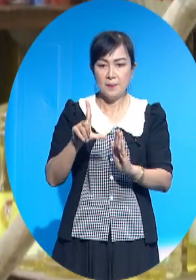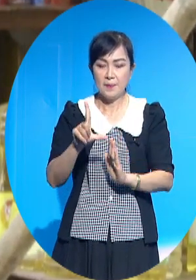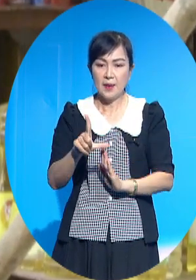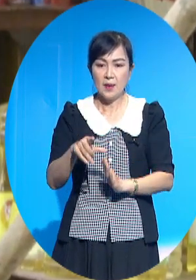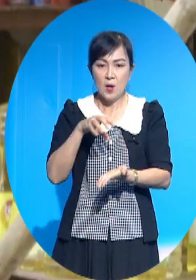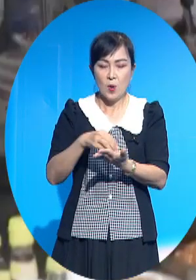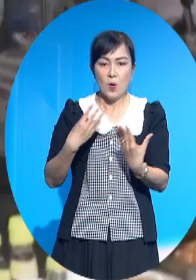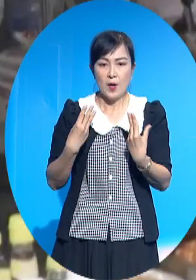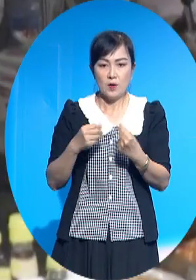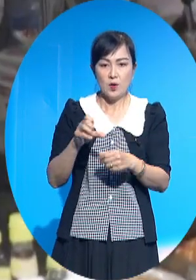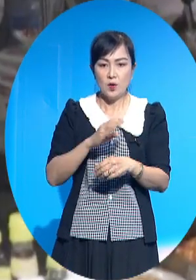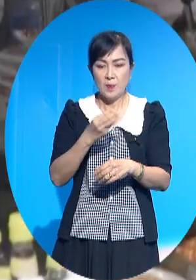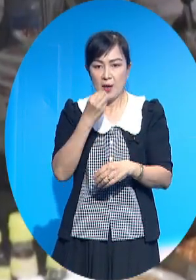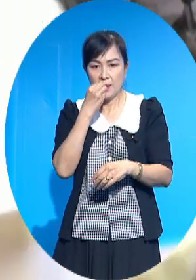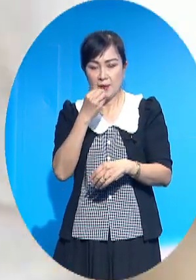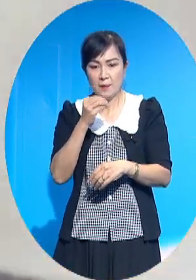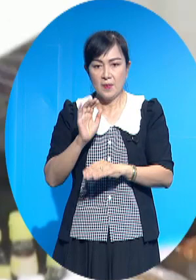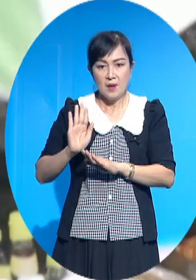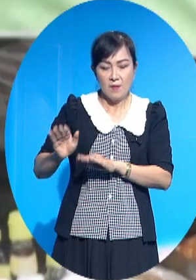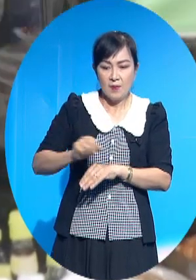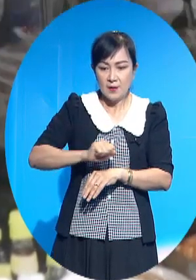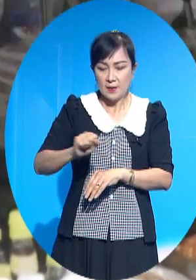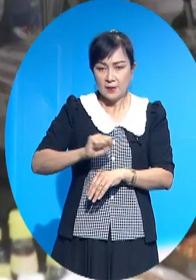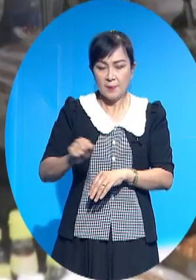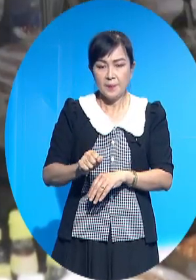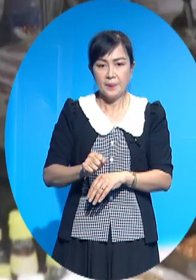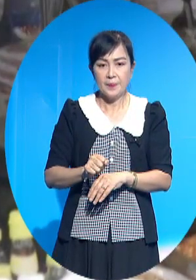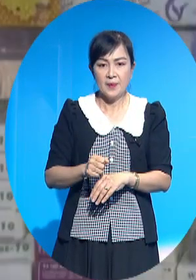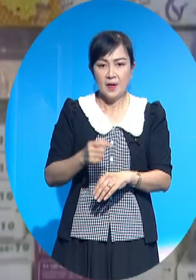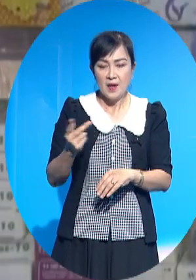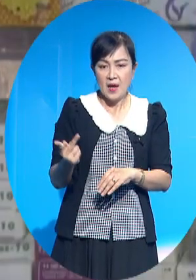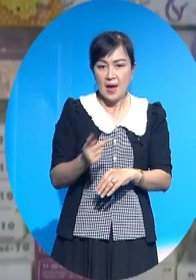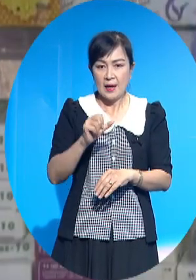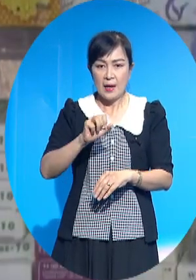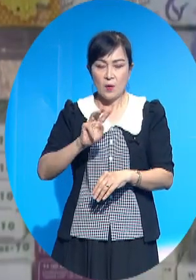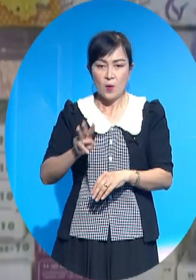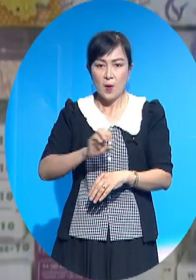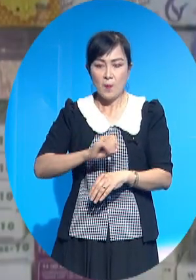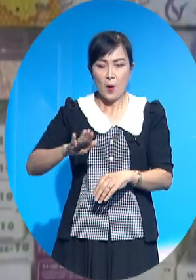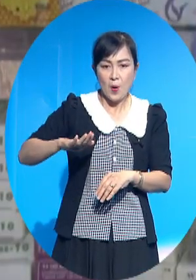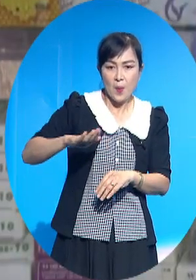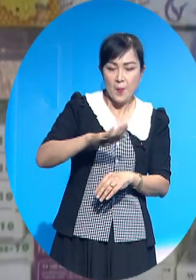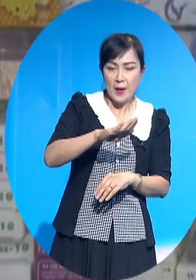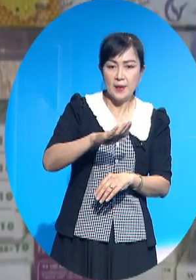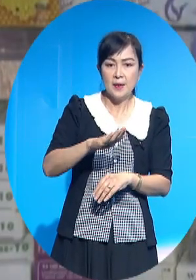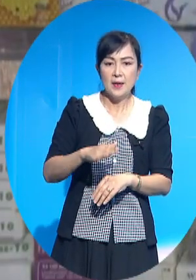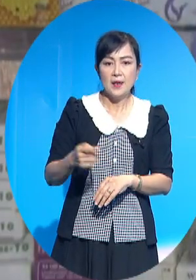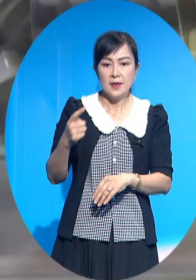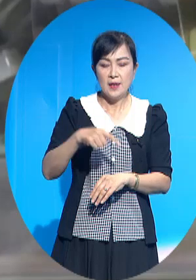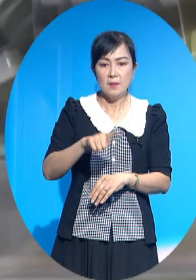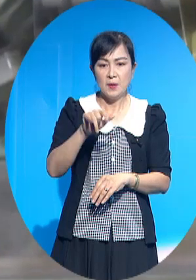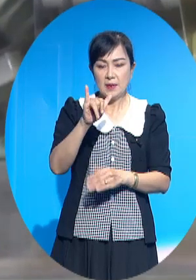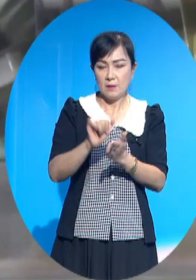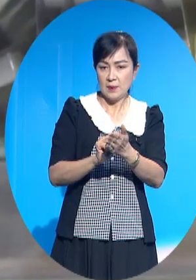an toàn và chuẩn bị sẵn Nhu yếu phẩm phòng tình huống khẩn cấp hãng hàng không Myanmar airw đã hủy Mọi chuyến bay đến ra King cho đến ngày